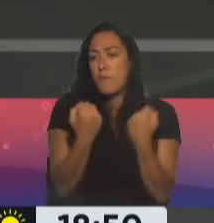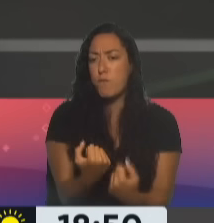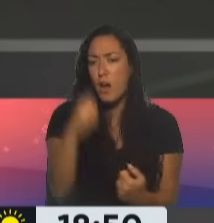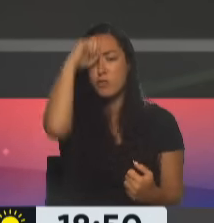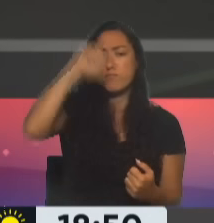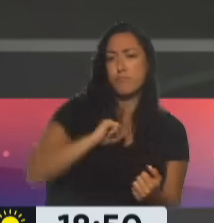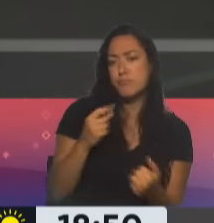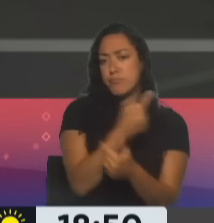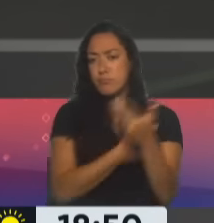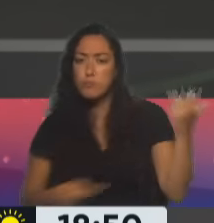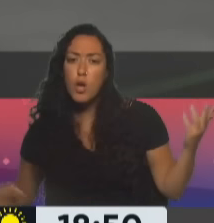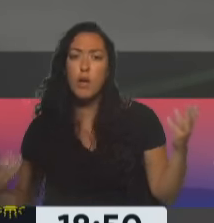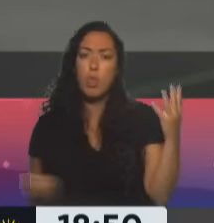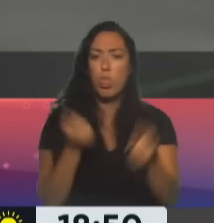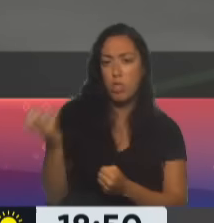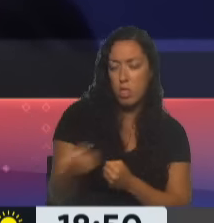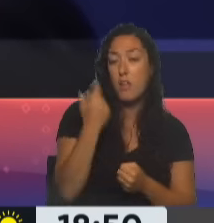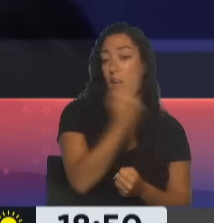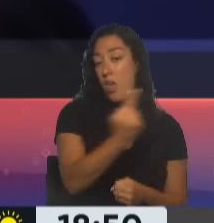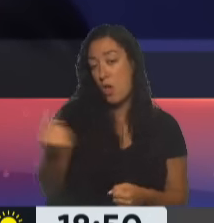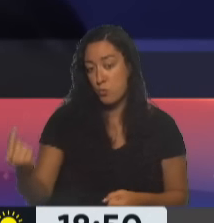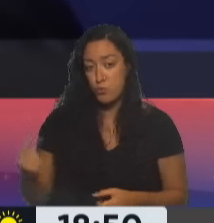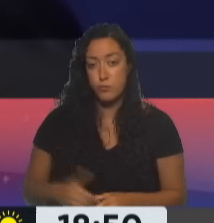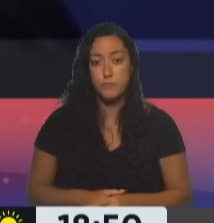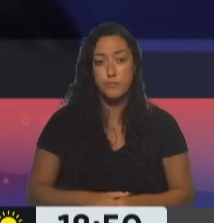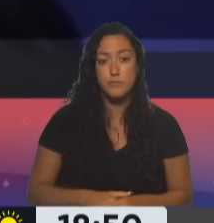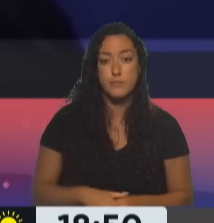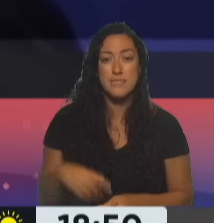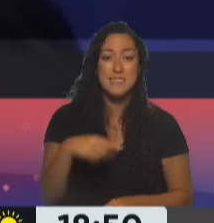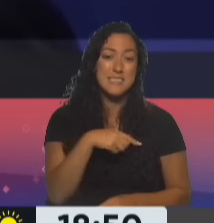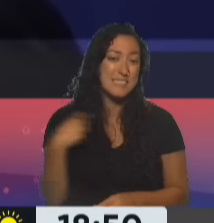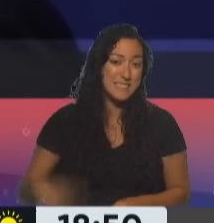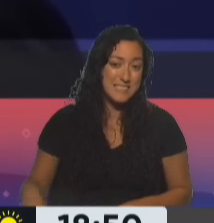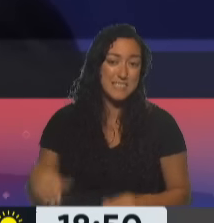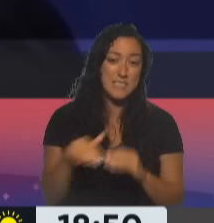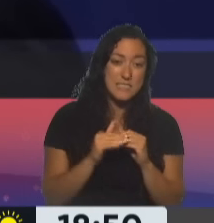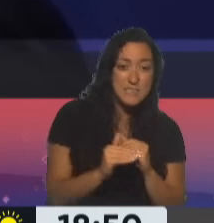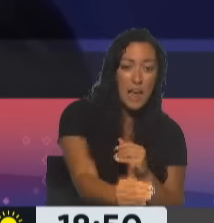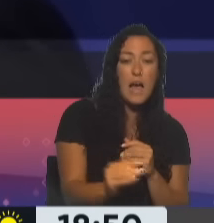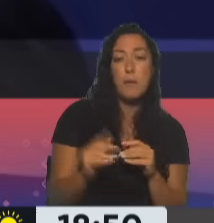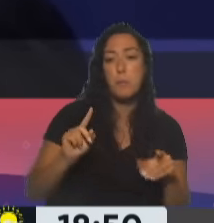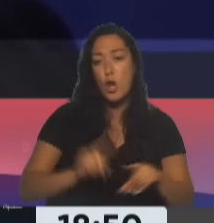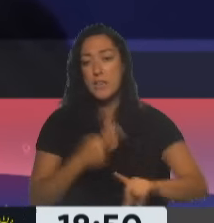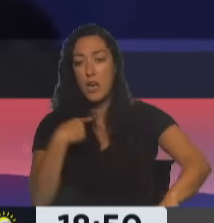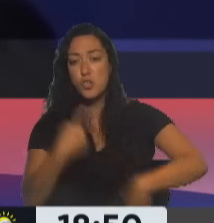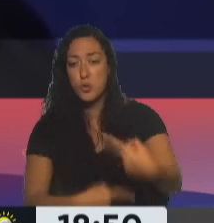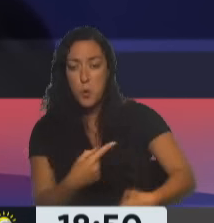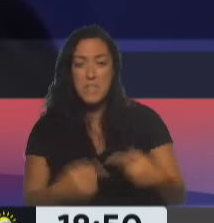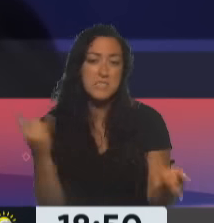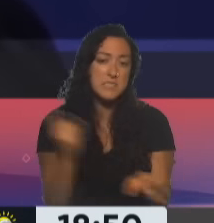ていくものであります。 中方对于政策始终保持稳定性和连续